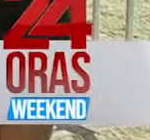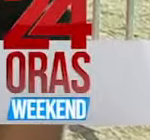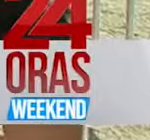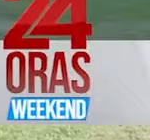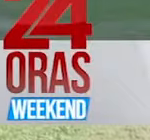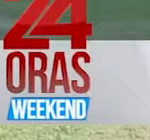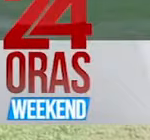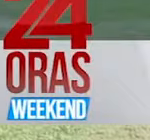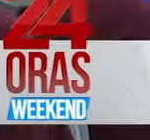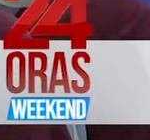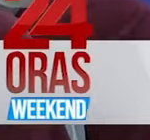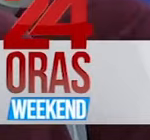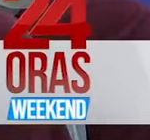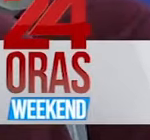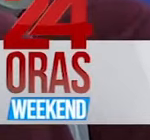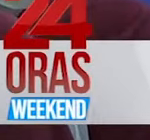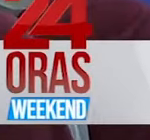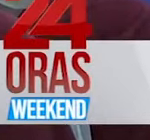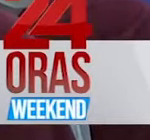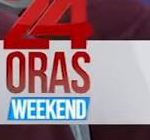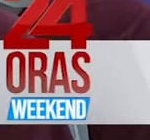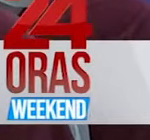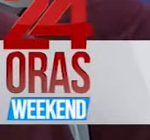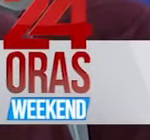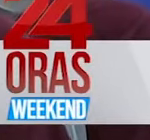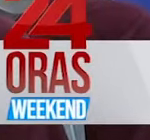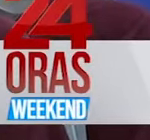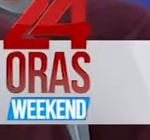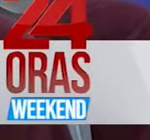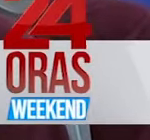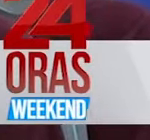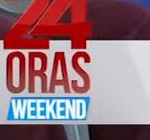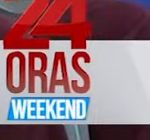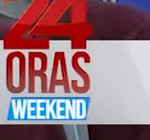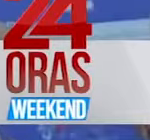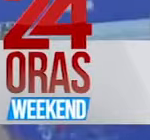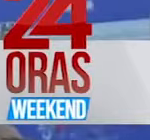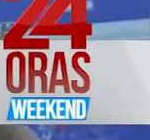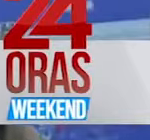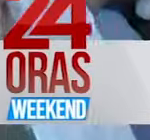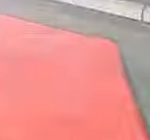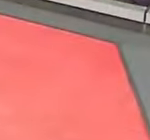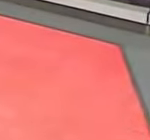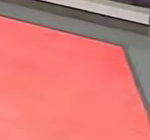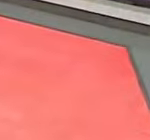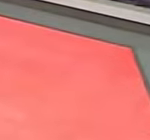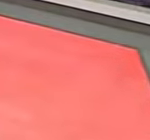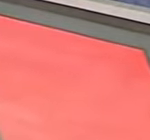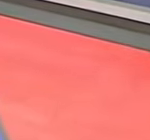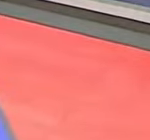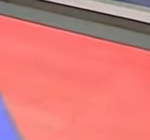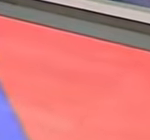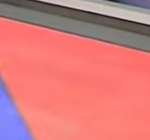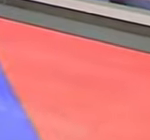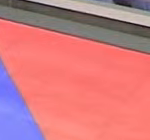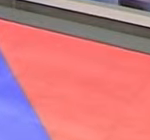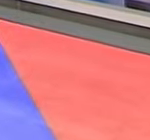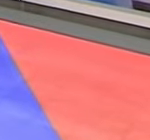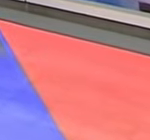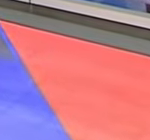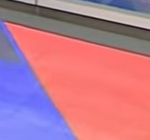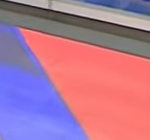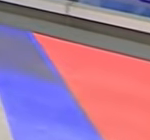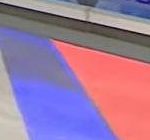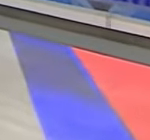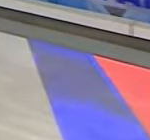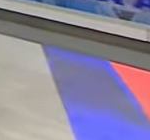At ang album launch ng bandang Lola Amor, walang patid ang pagtutok sa 24 Horas Weekend.